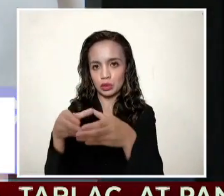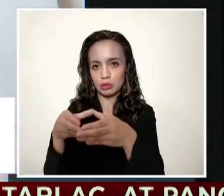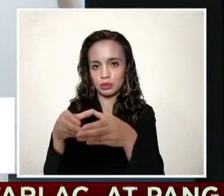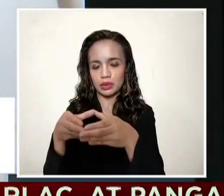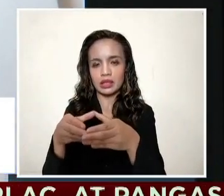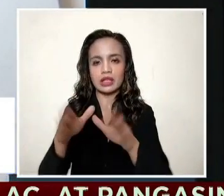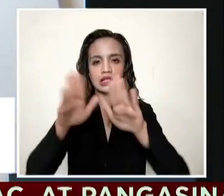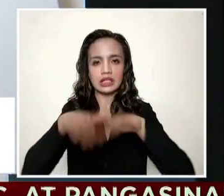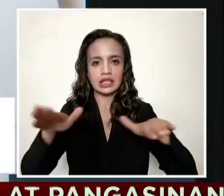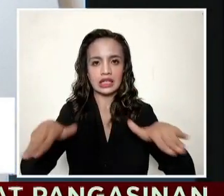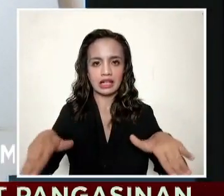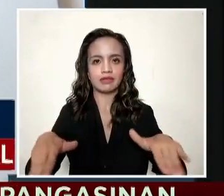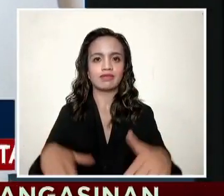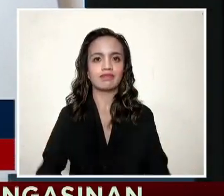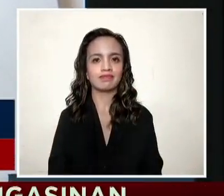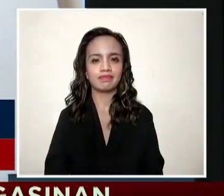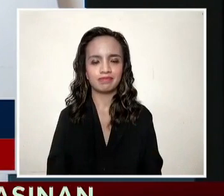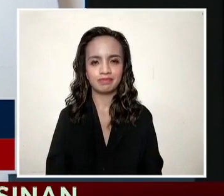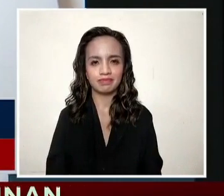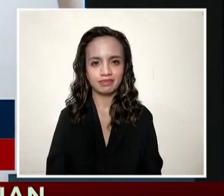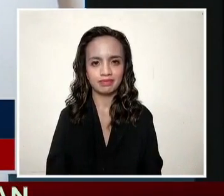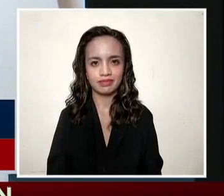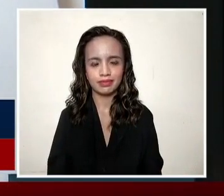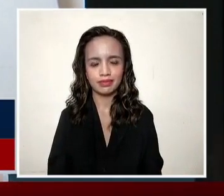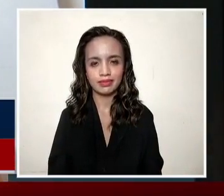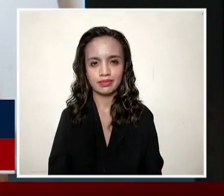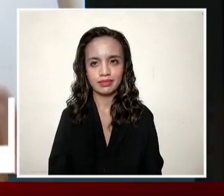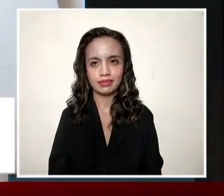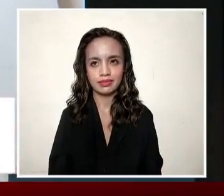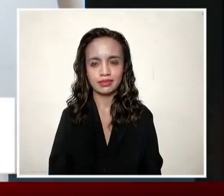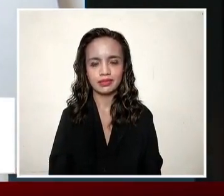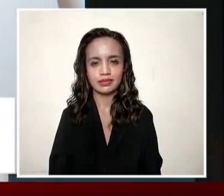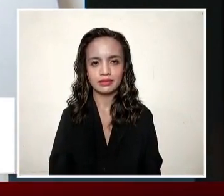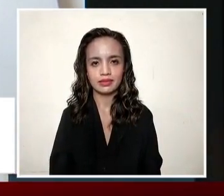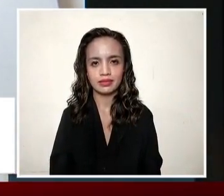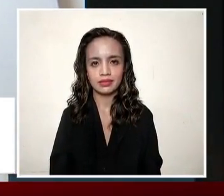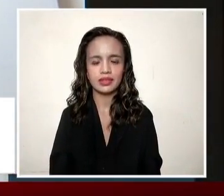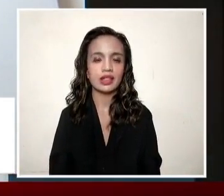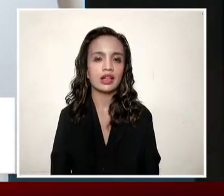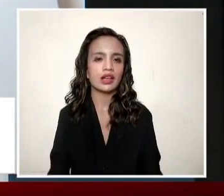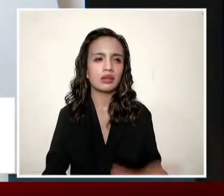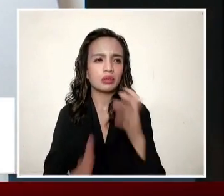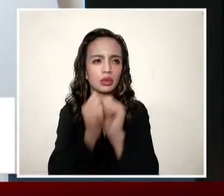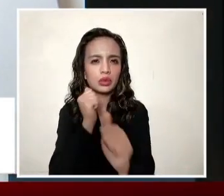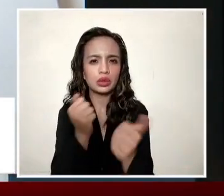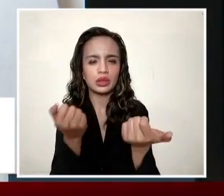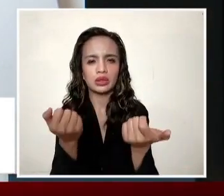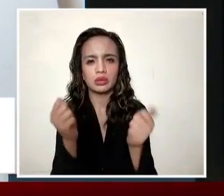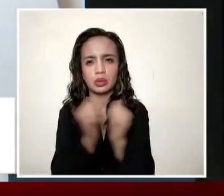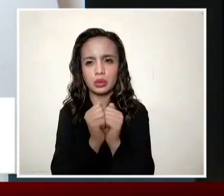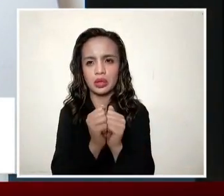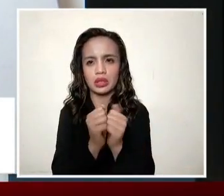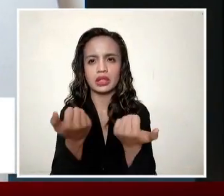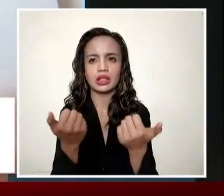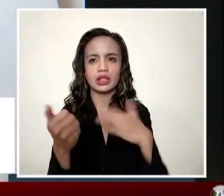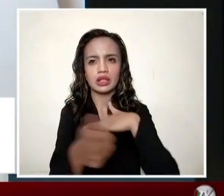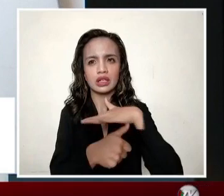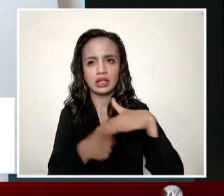are faced with boredom, with loss of routine, with